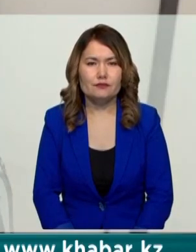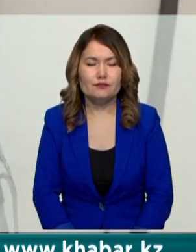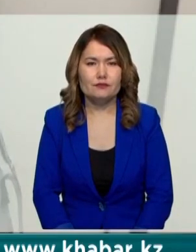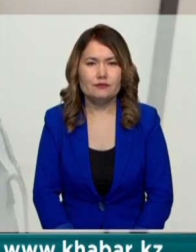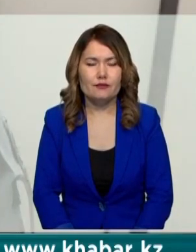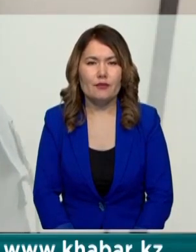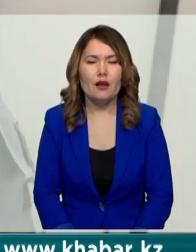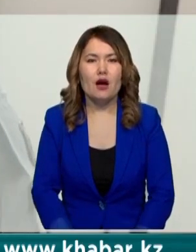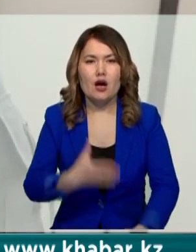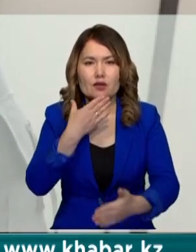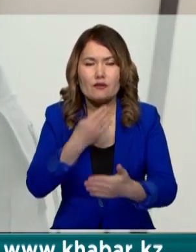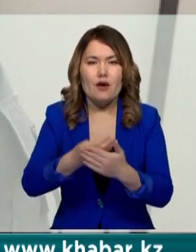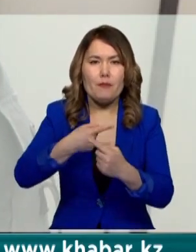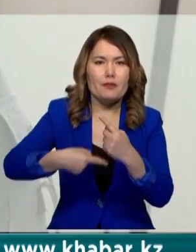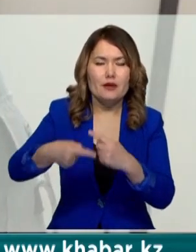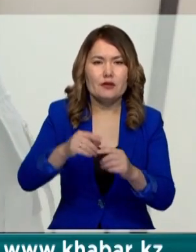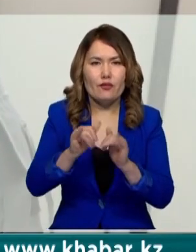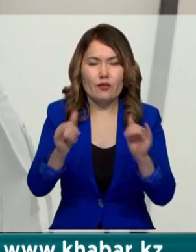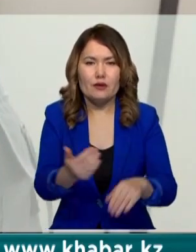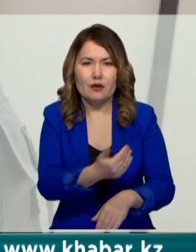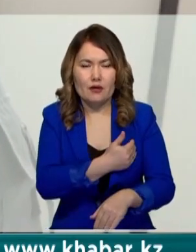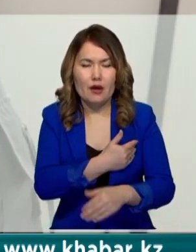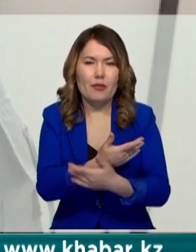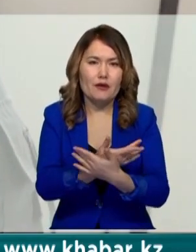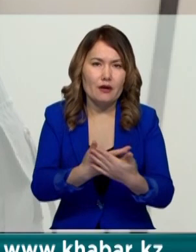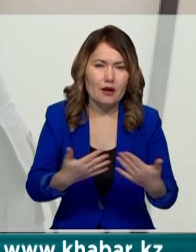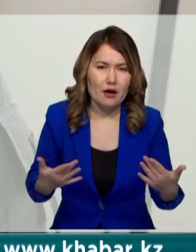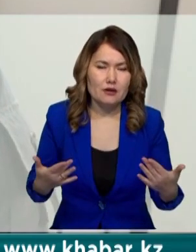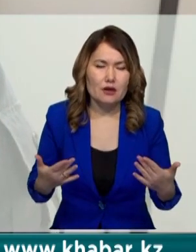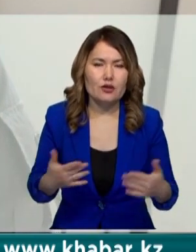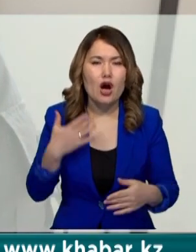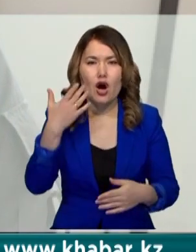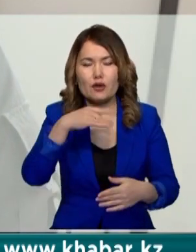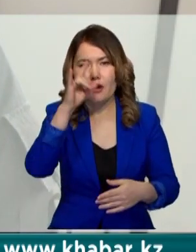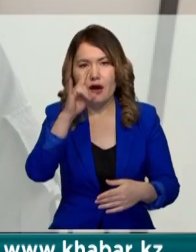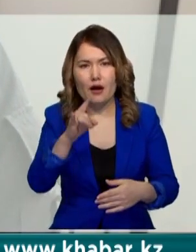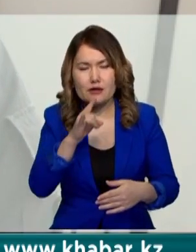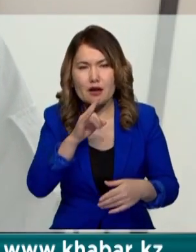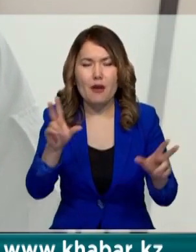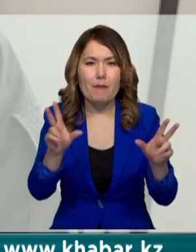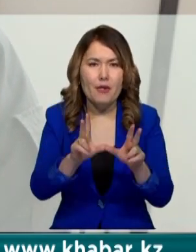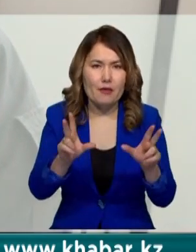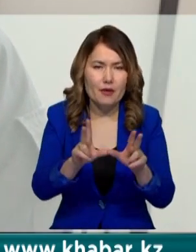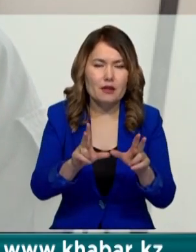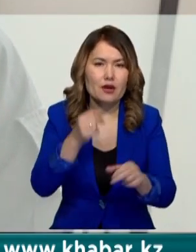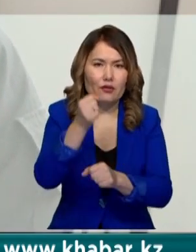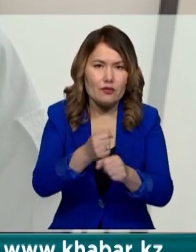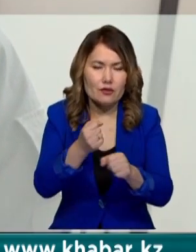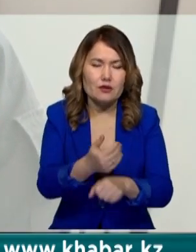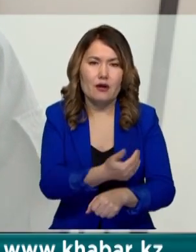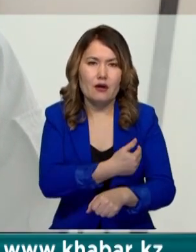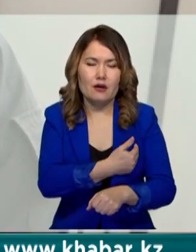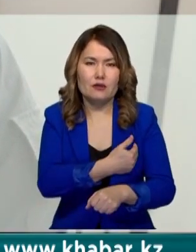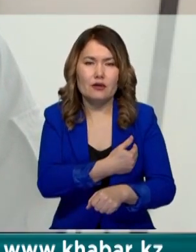Әлде арғай дамытсам ба деген ойым бар. Түрлі түстегі ұлттық өзіміздің қазақи мебельдер,